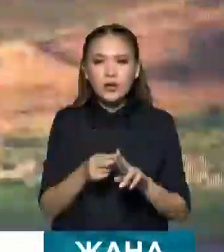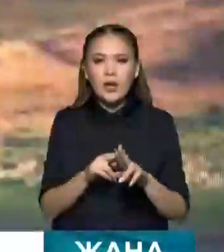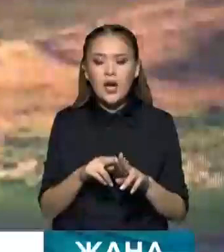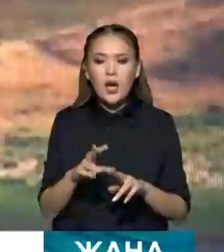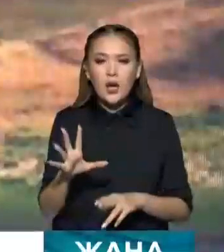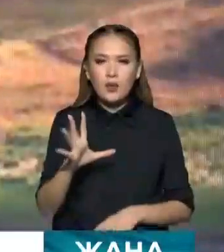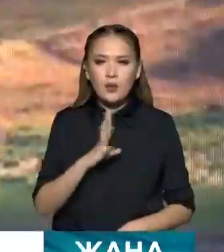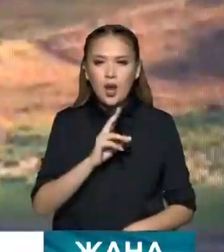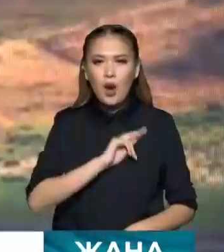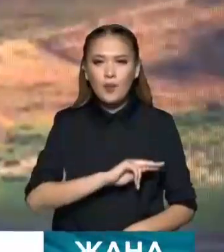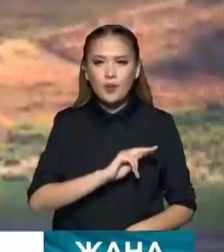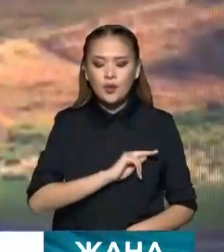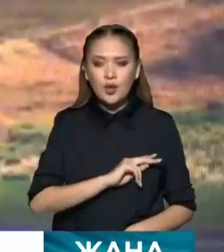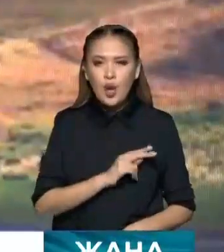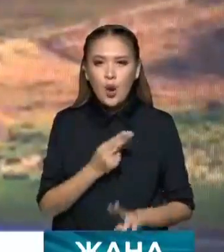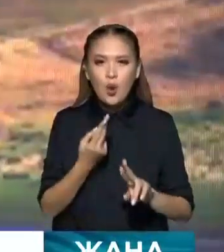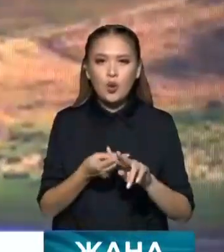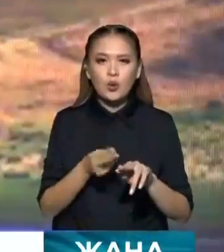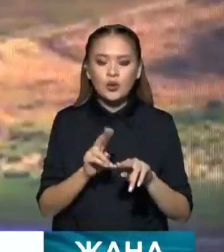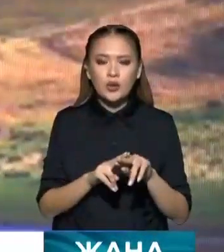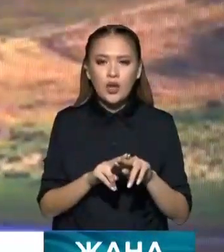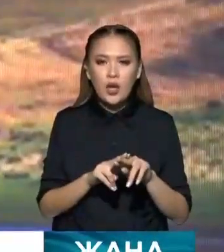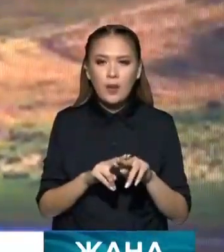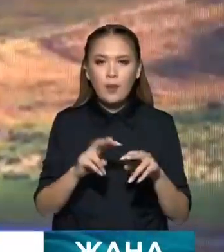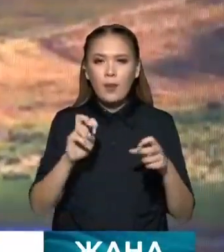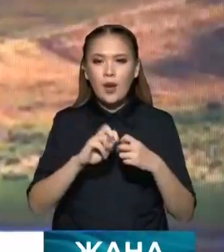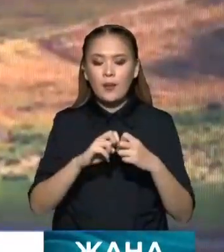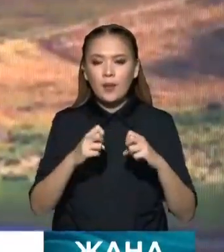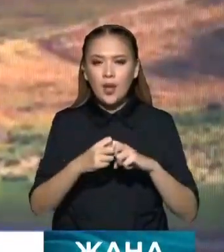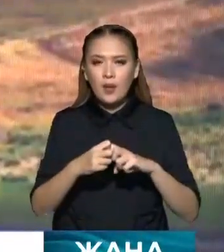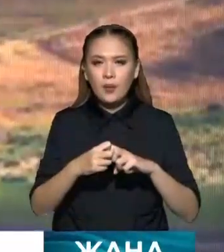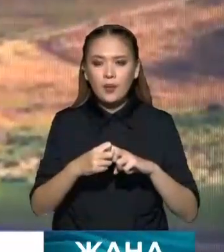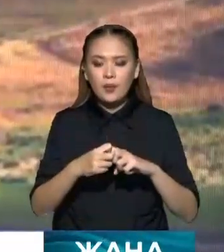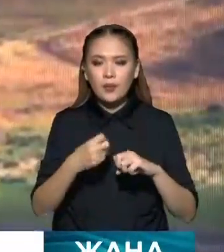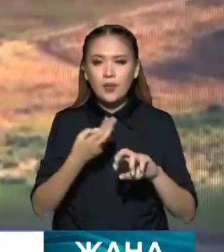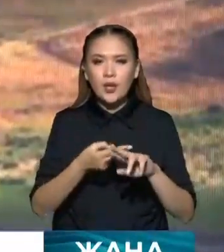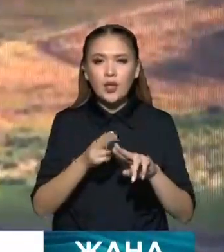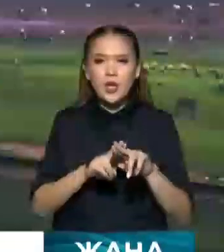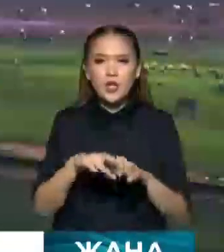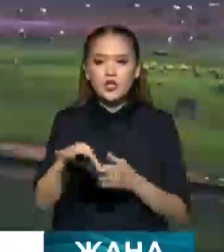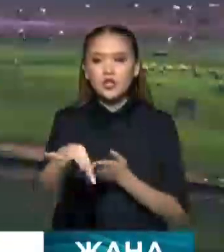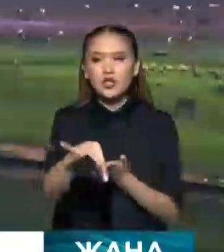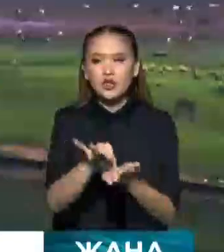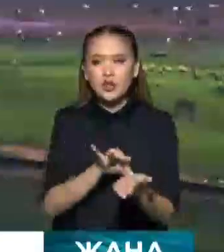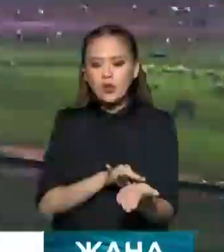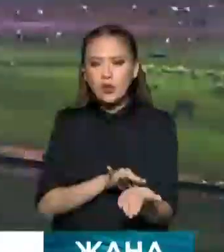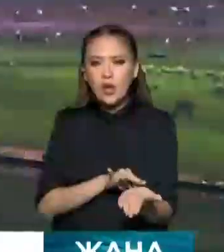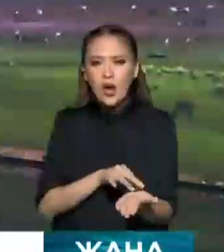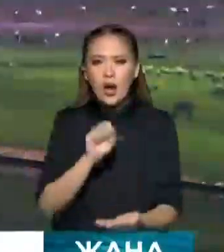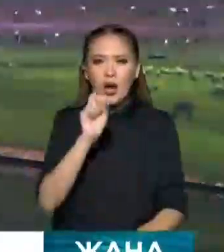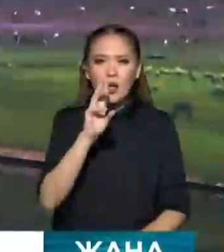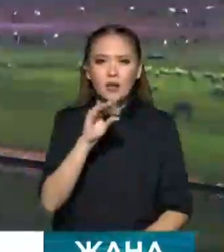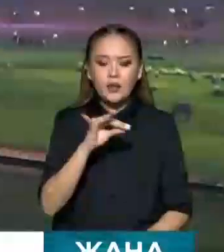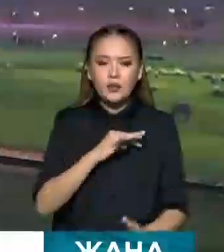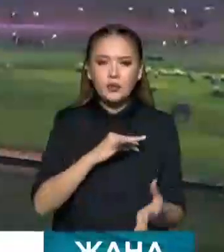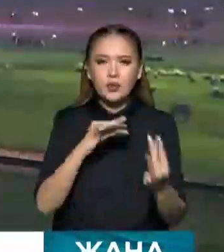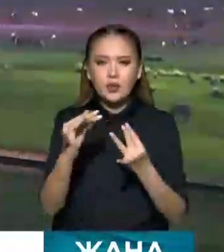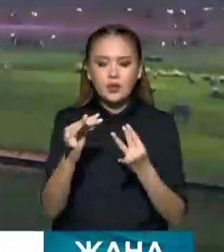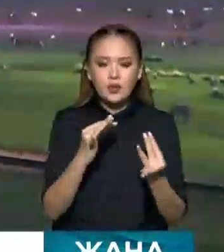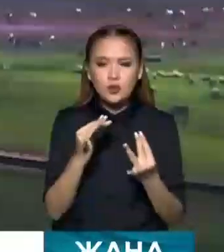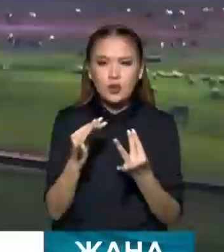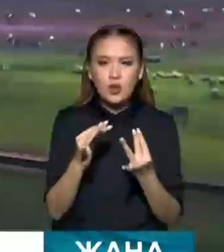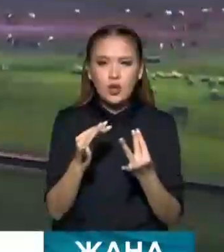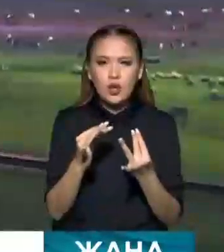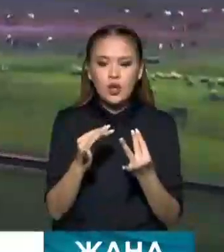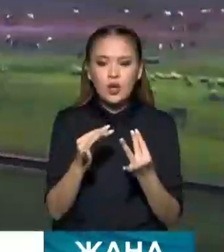жатыр. Осындай мәселелерді біз жедел түрде әкімшілікпен, сонымен бірге мынау